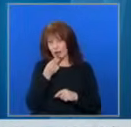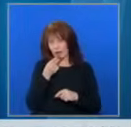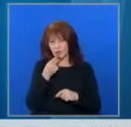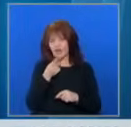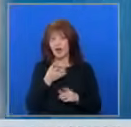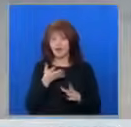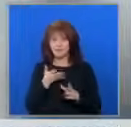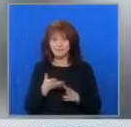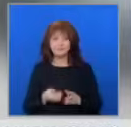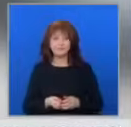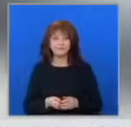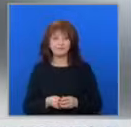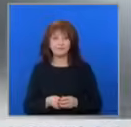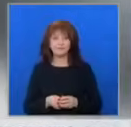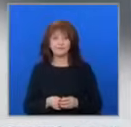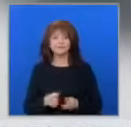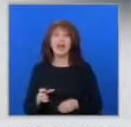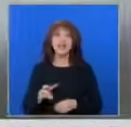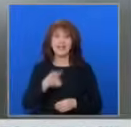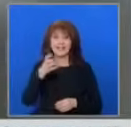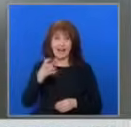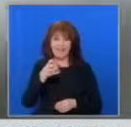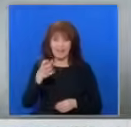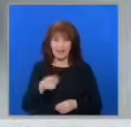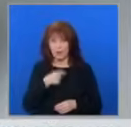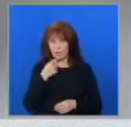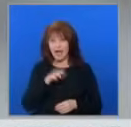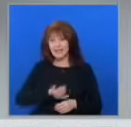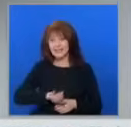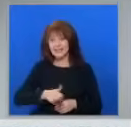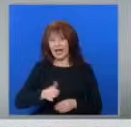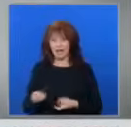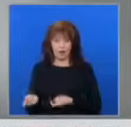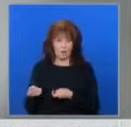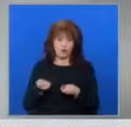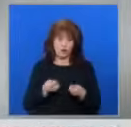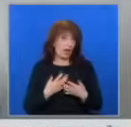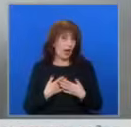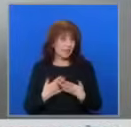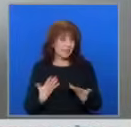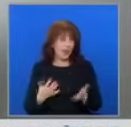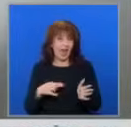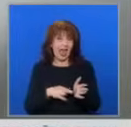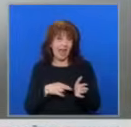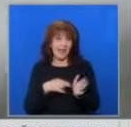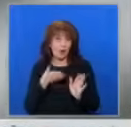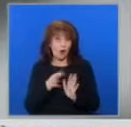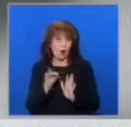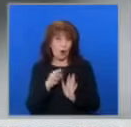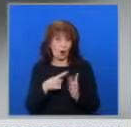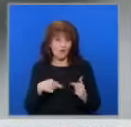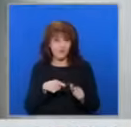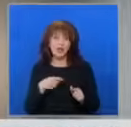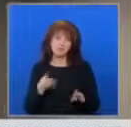изля в социалните мрежи. На здраве! Скаричката съм си донесъл в Енергото. Ето си